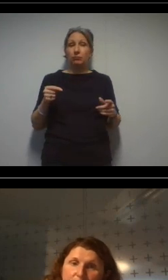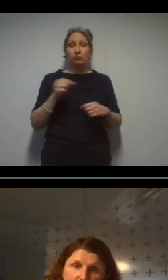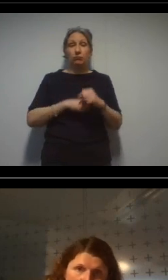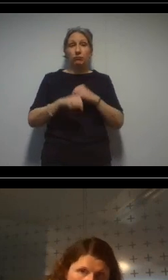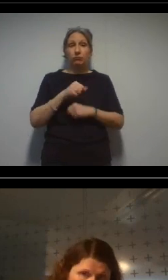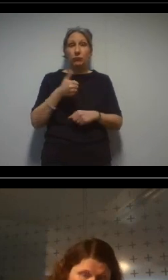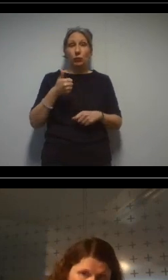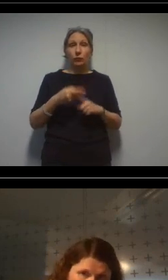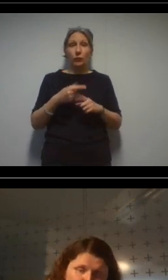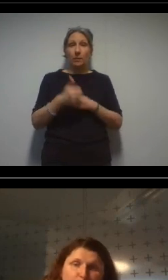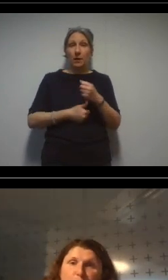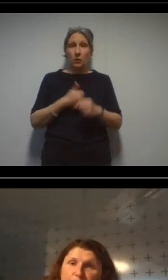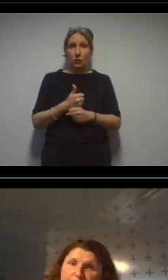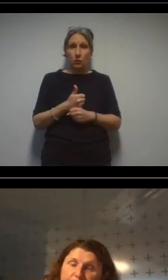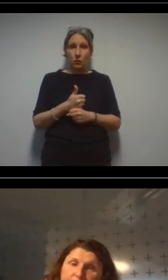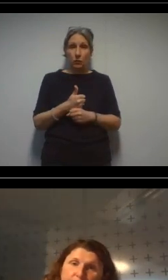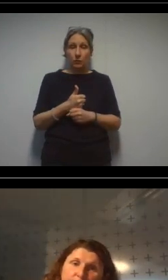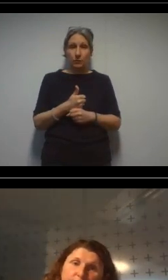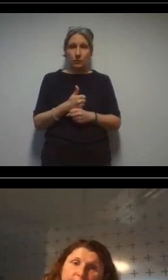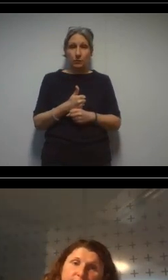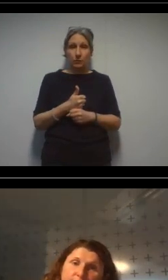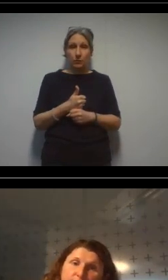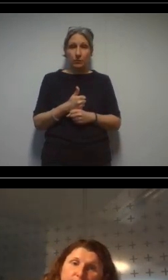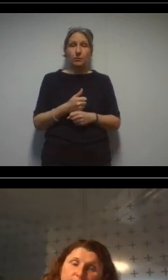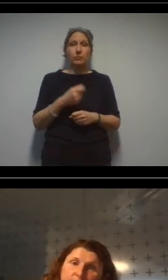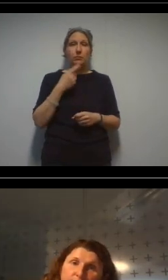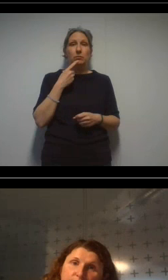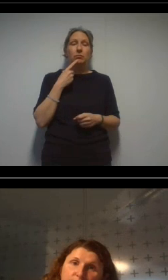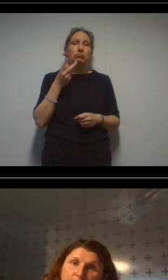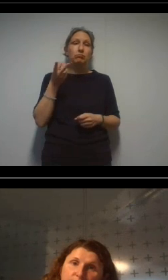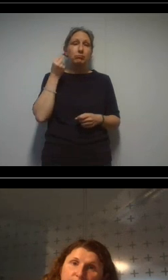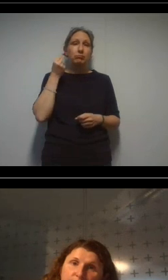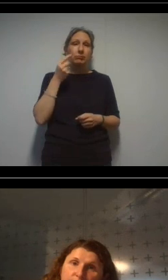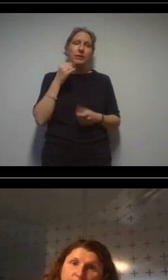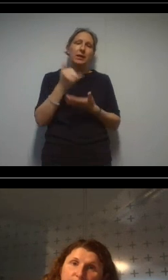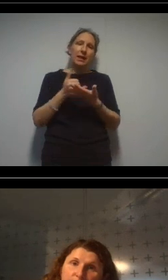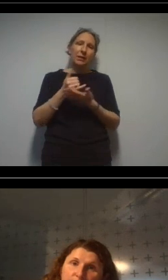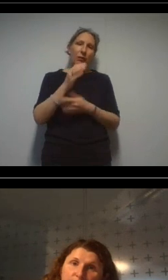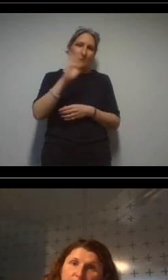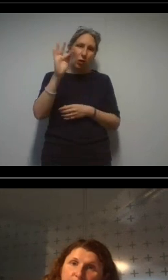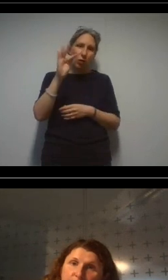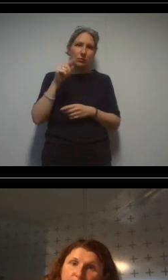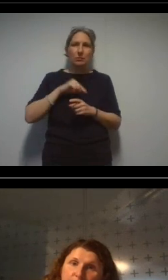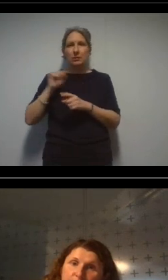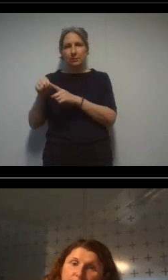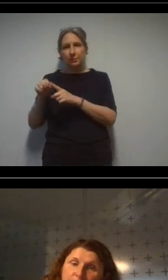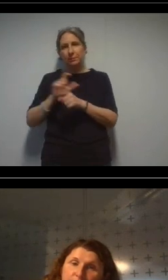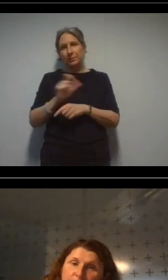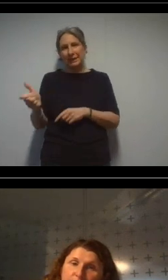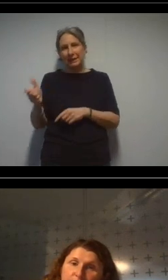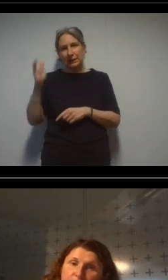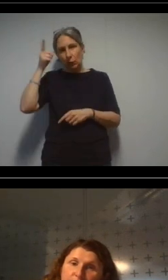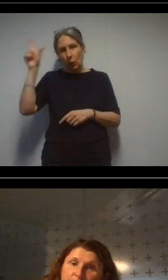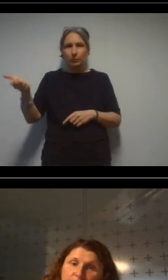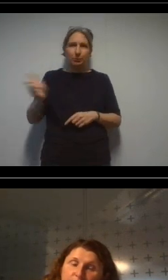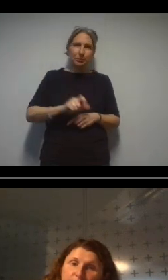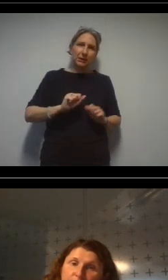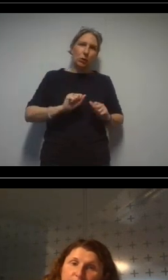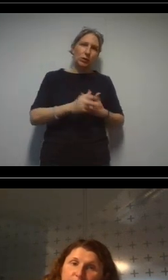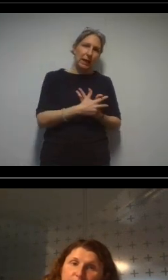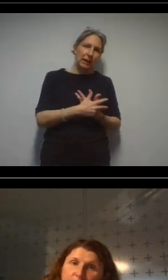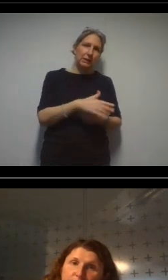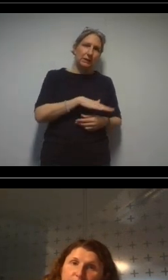fois par an et par région. Donc, vous l'aurez compris, une fois en Île-de-France, une fois à Lyon, une fois en Occitanie, etc. Une